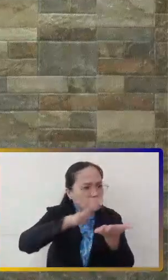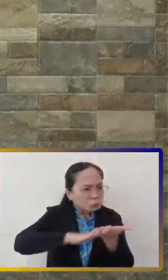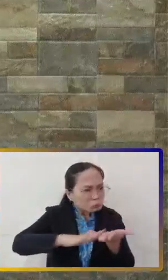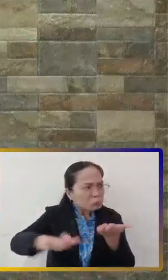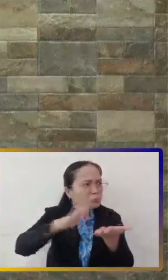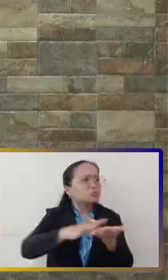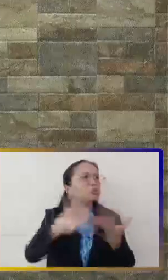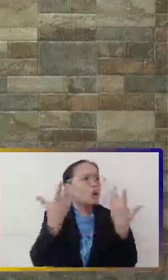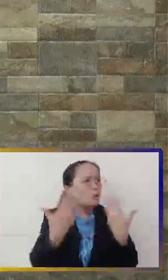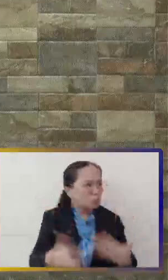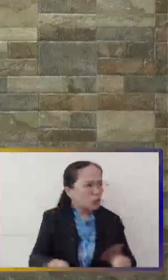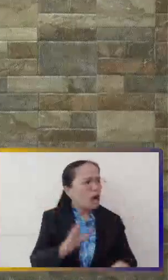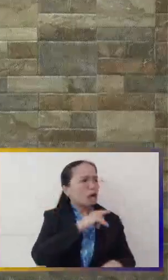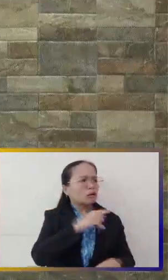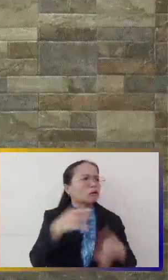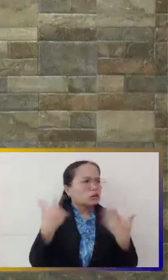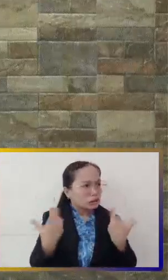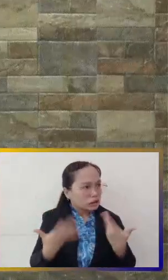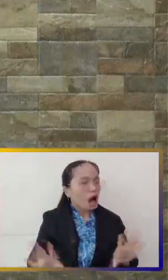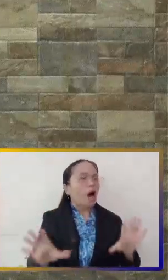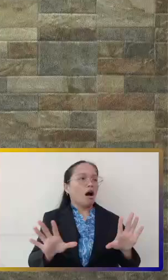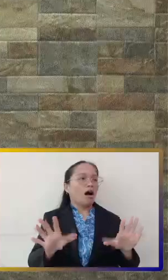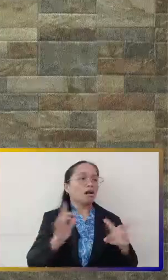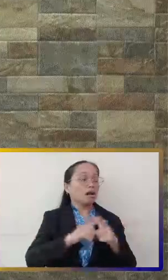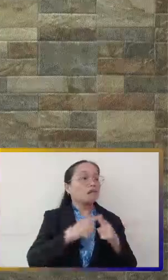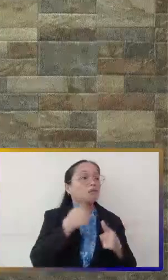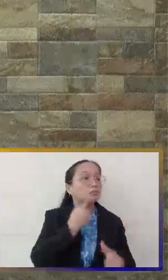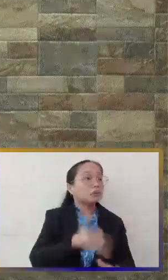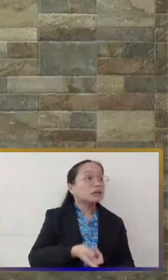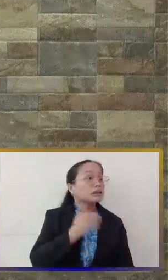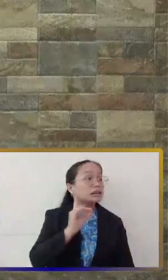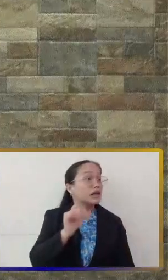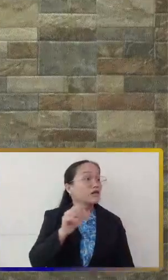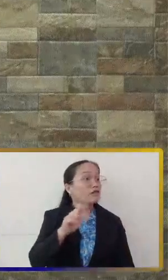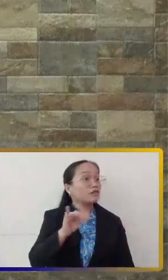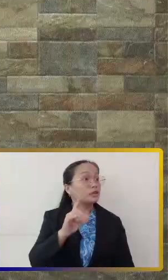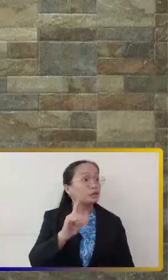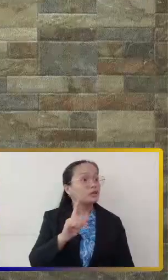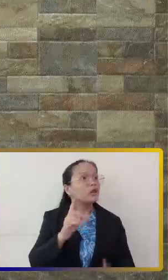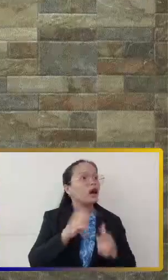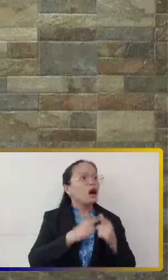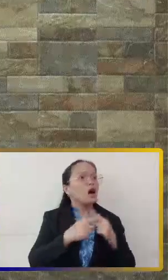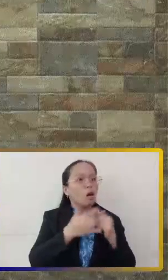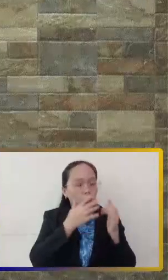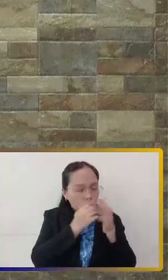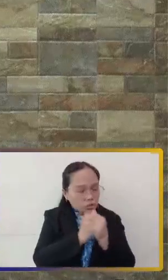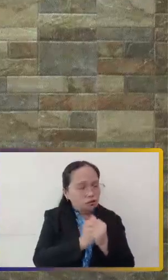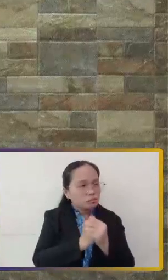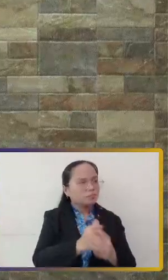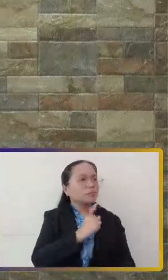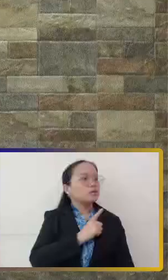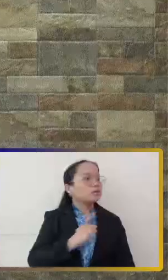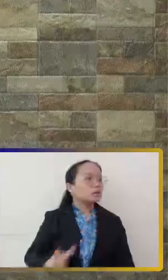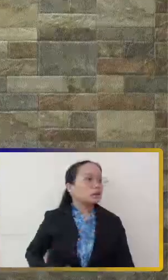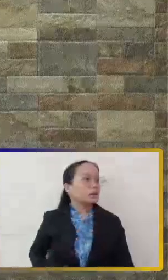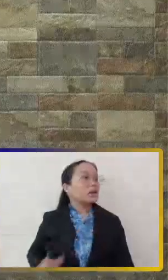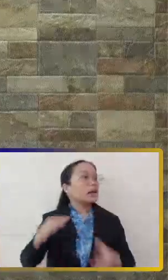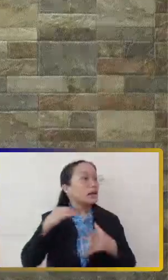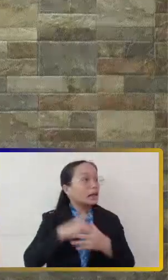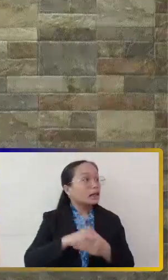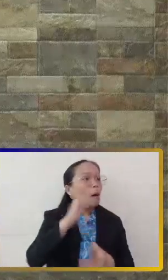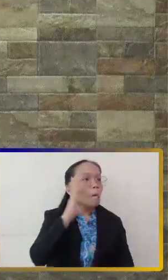now? David said, worship the Lord in the beauty